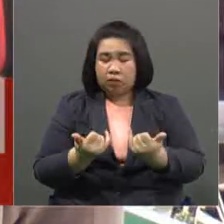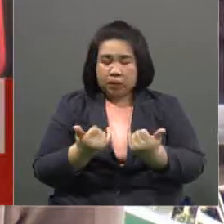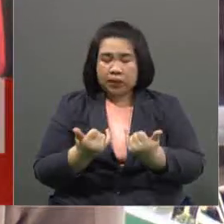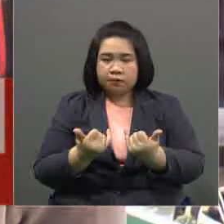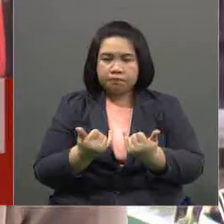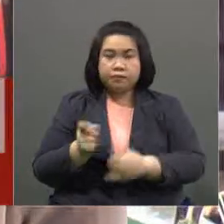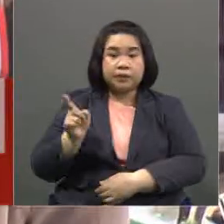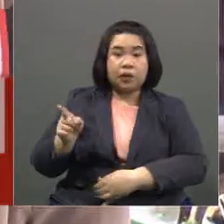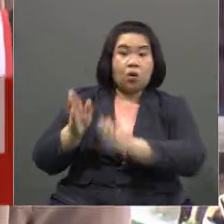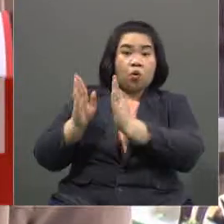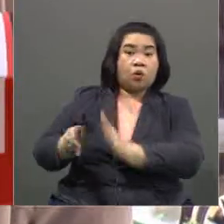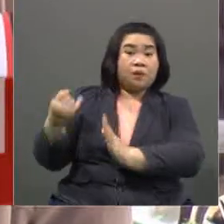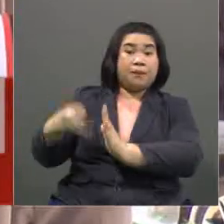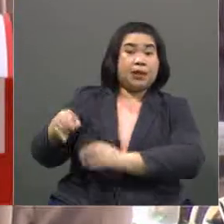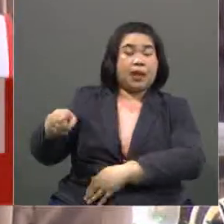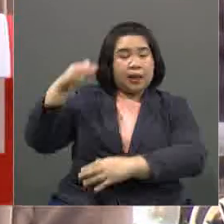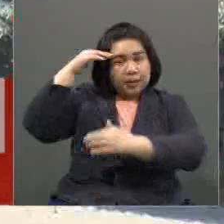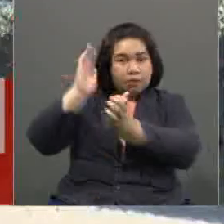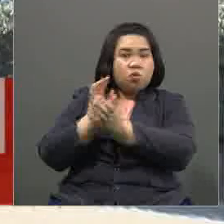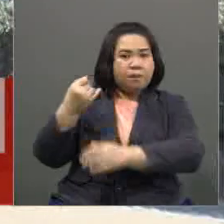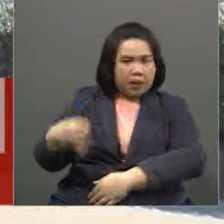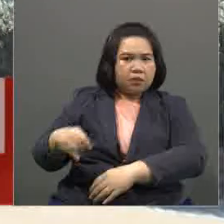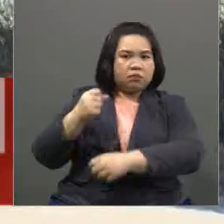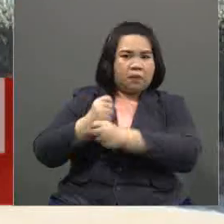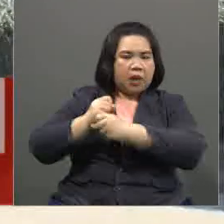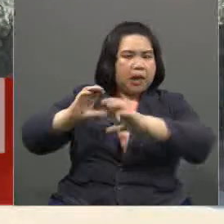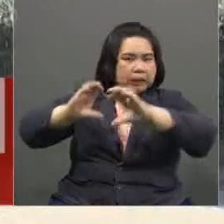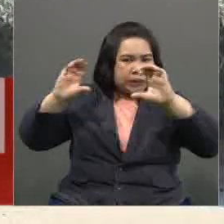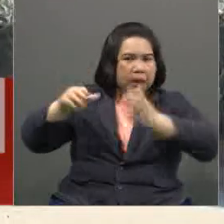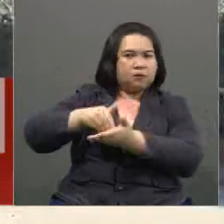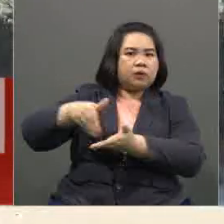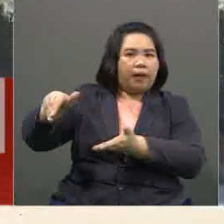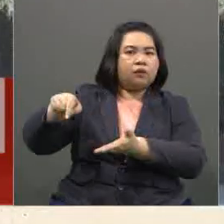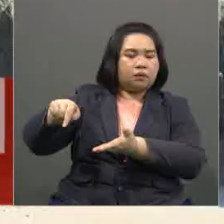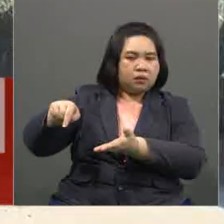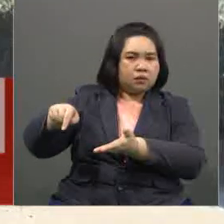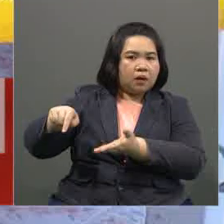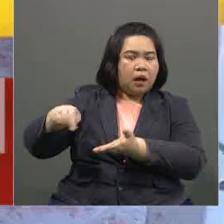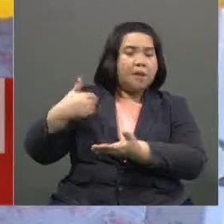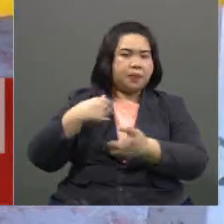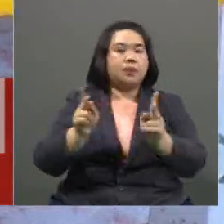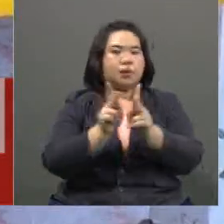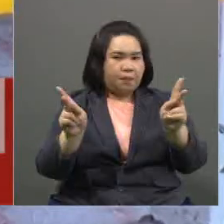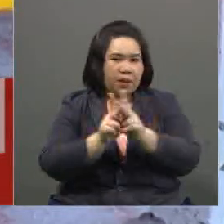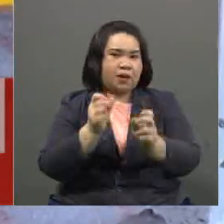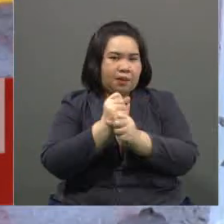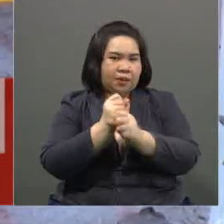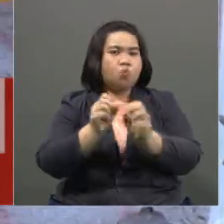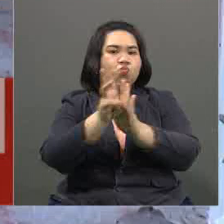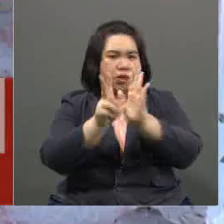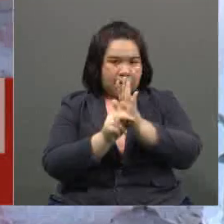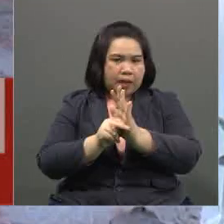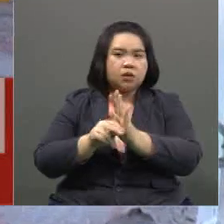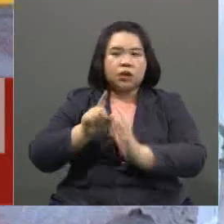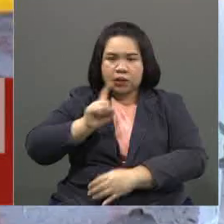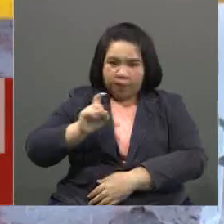ร้อยตำรวจเอกผู้ที่ก่อเหตุเนี่ยออกจากราชการเอาไว้ก่อนมีการตั้งคณะกรรมการสอบวินัยร้ายแรงแล้ว